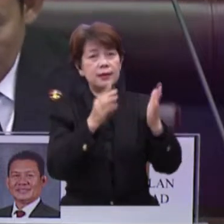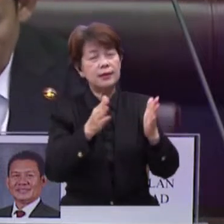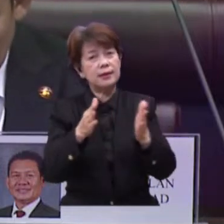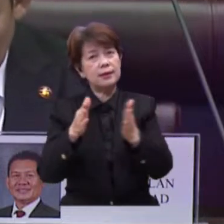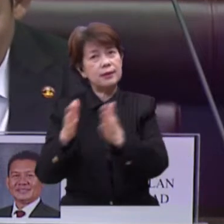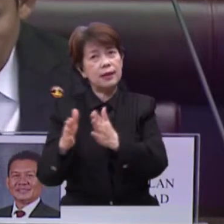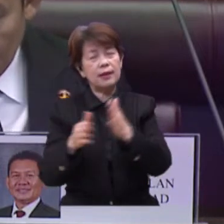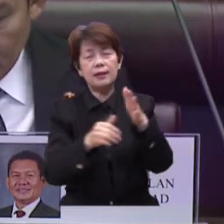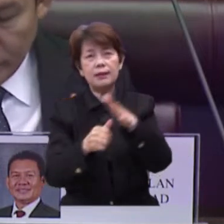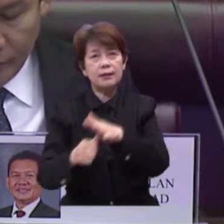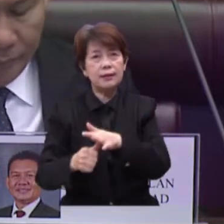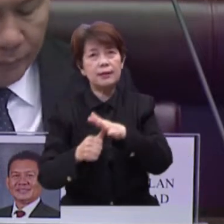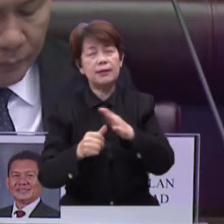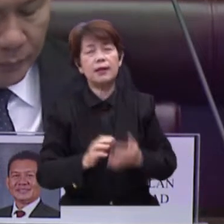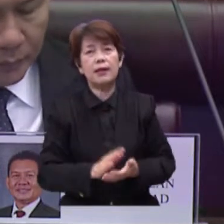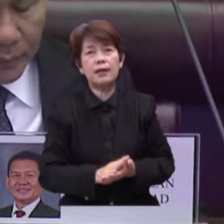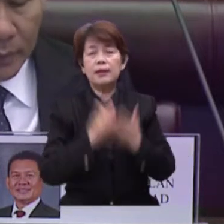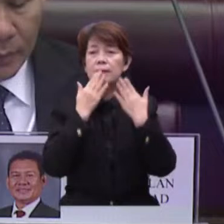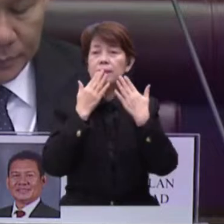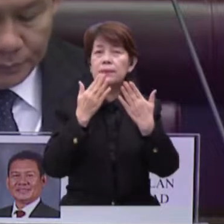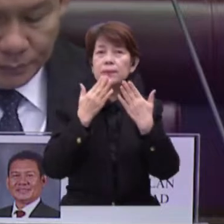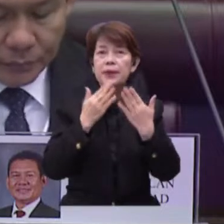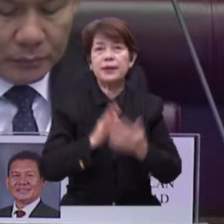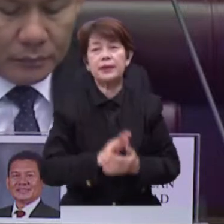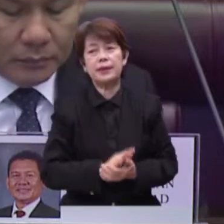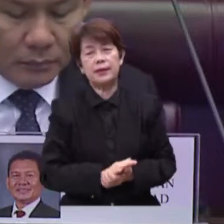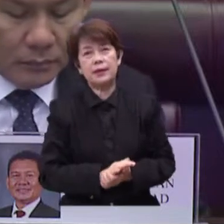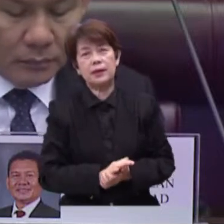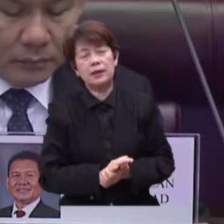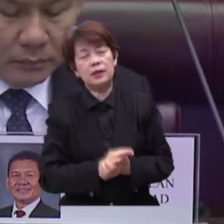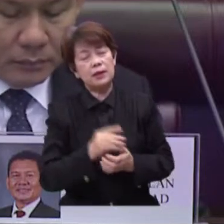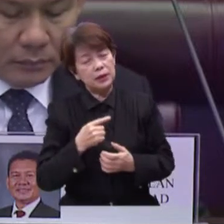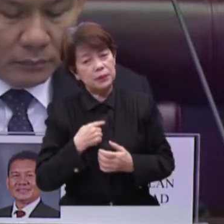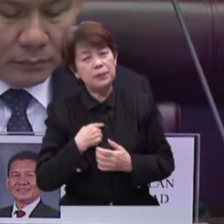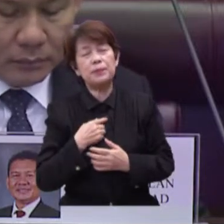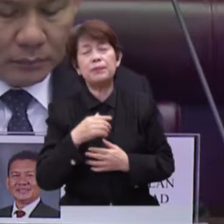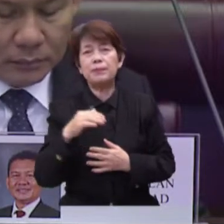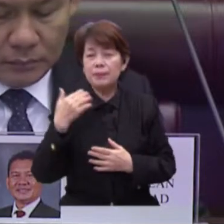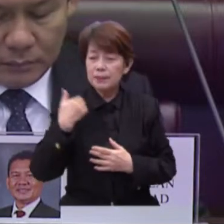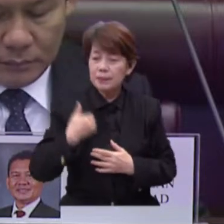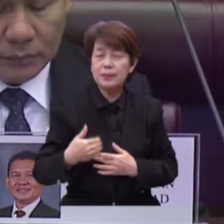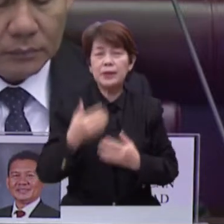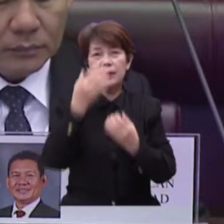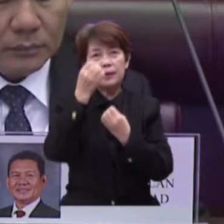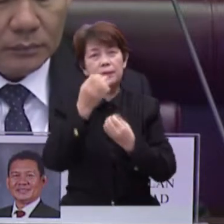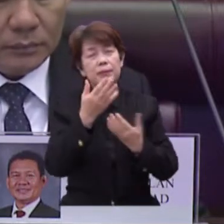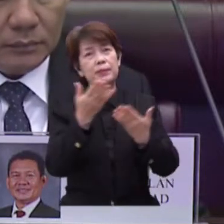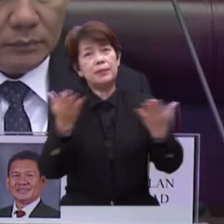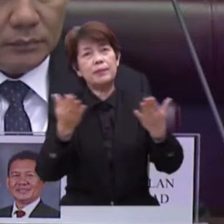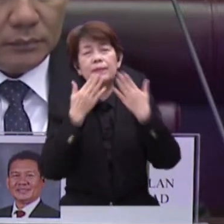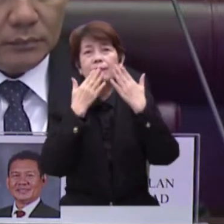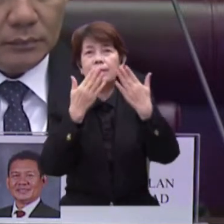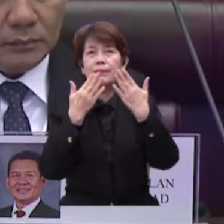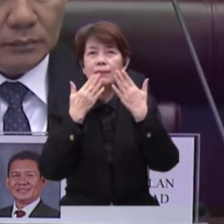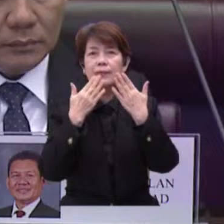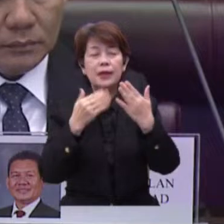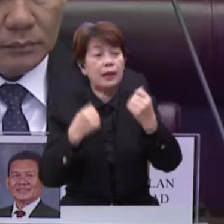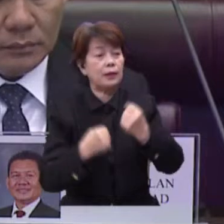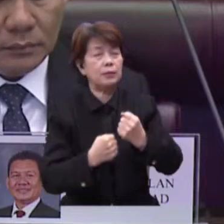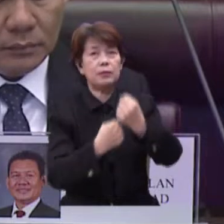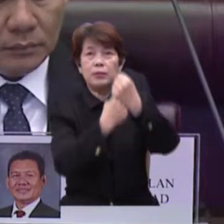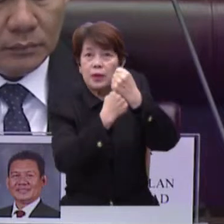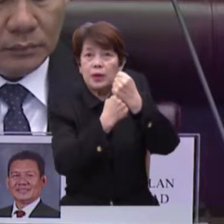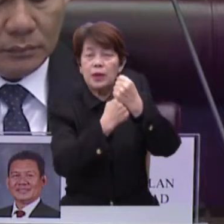kesiksaan jadi saya mengucapkan syabas dan saya juga dengan itu saya menyokong